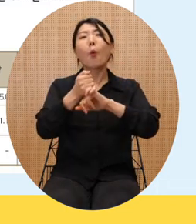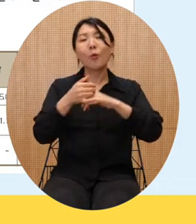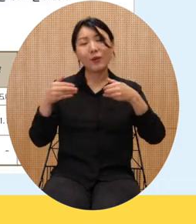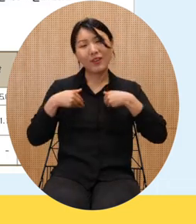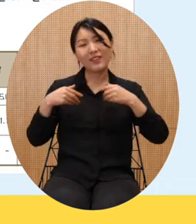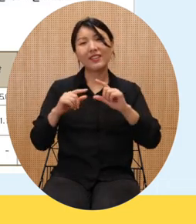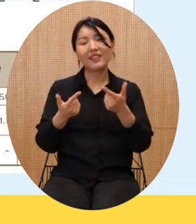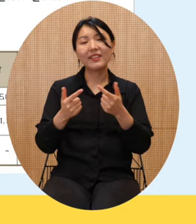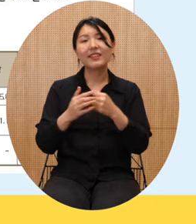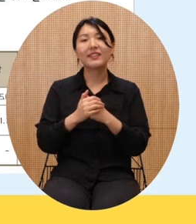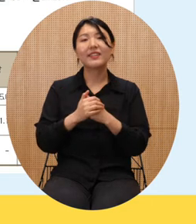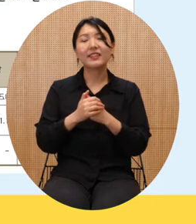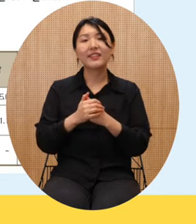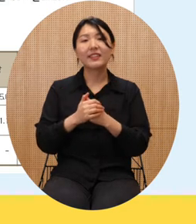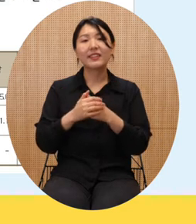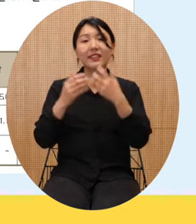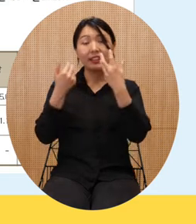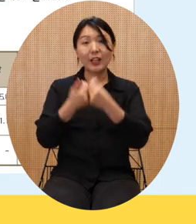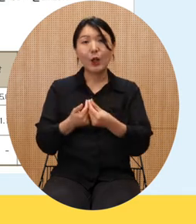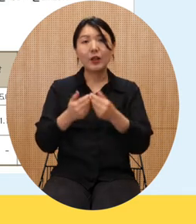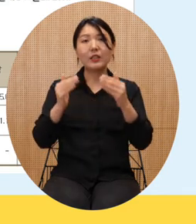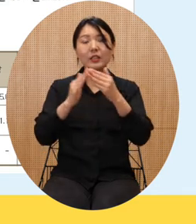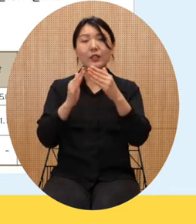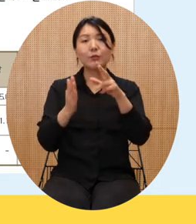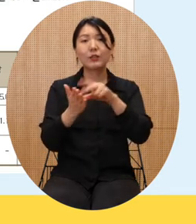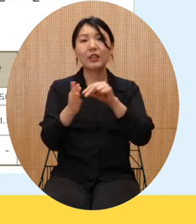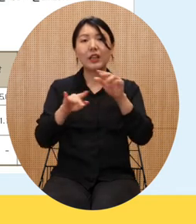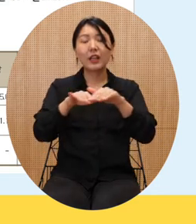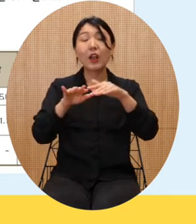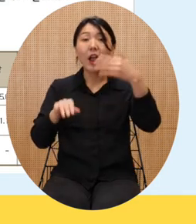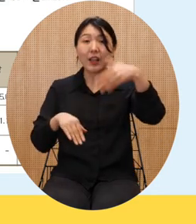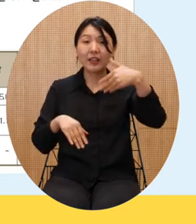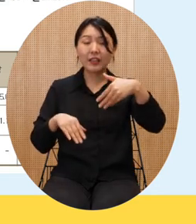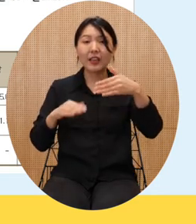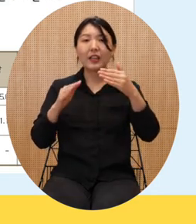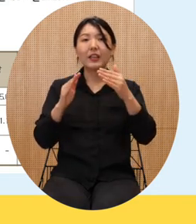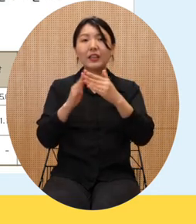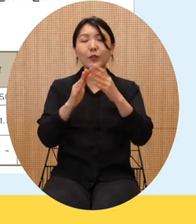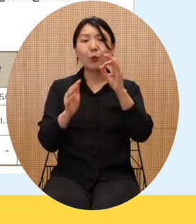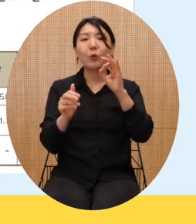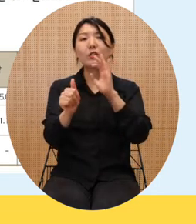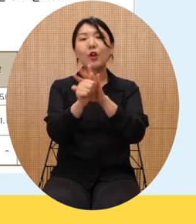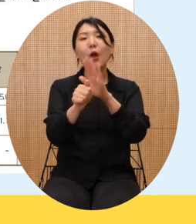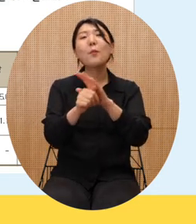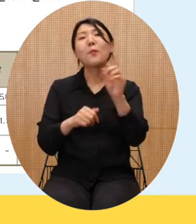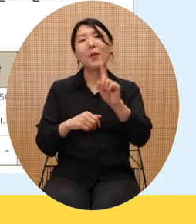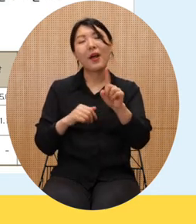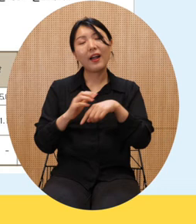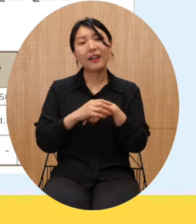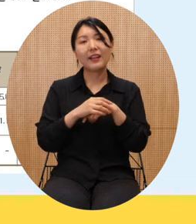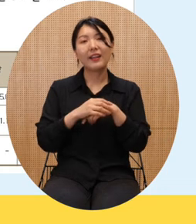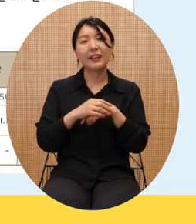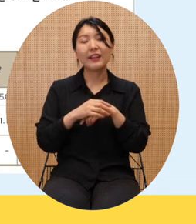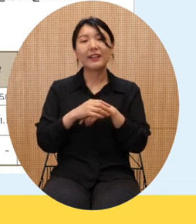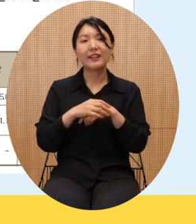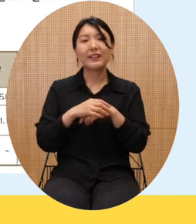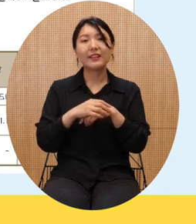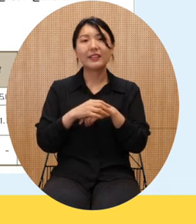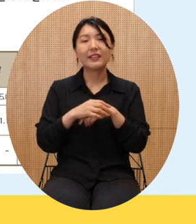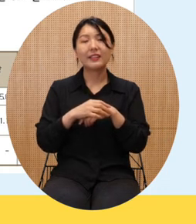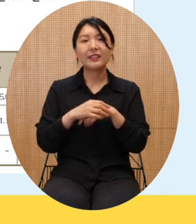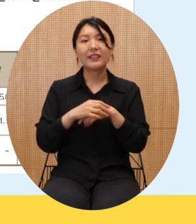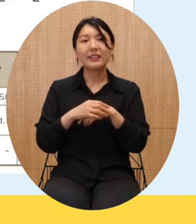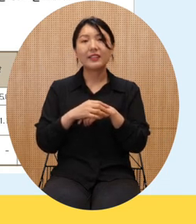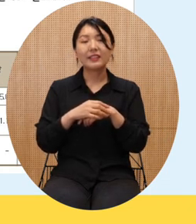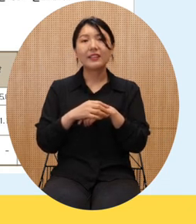주거 상향이 또 절대적인 목표로 설정되어서는 안 된다. 그러니까 뭐 이런 거죠. 주거 문제가 해결되지 않는데 주거비 지원을 하면 뭐